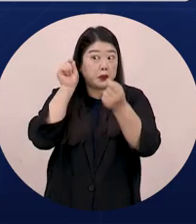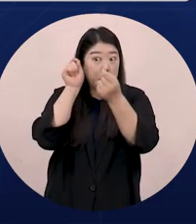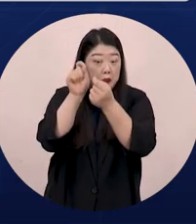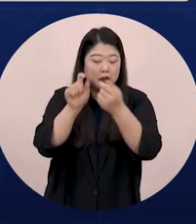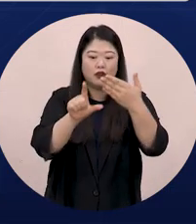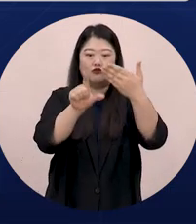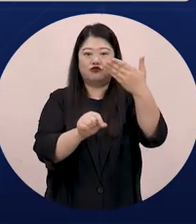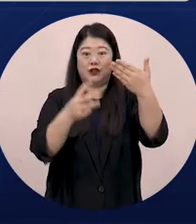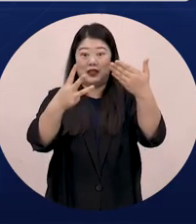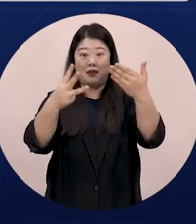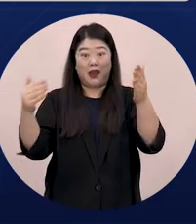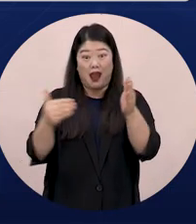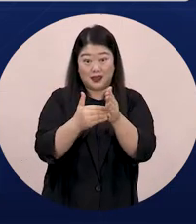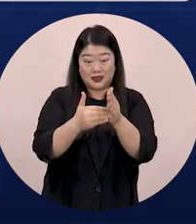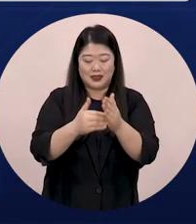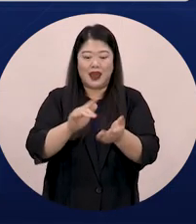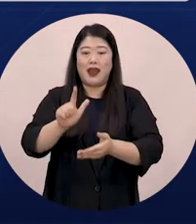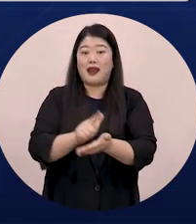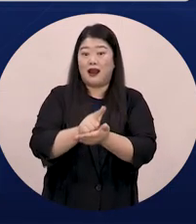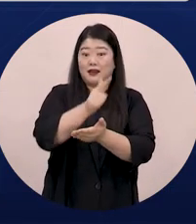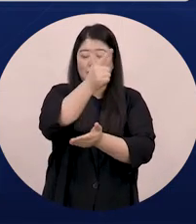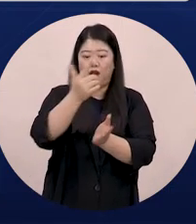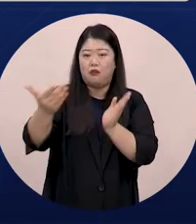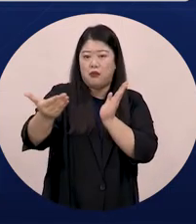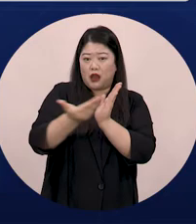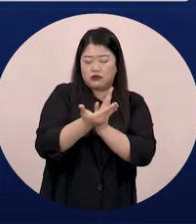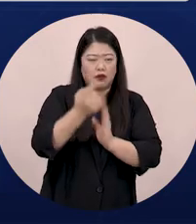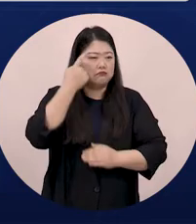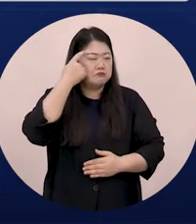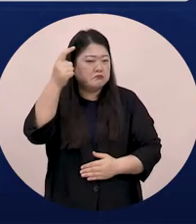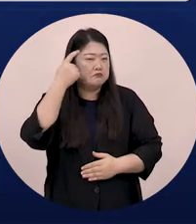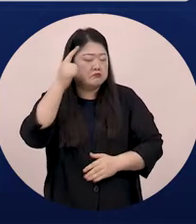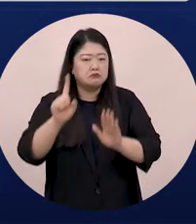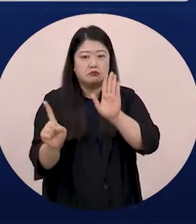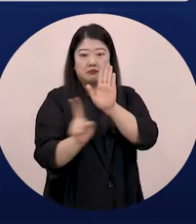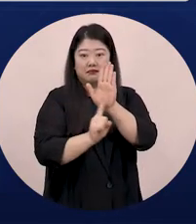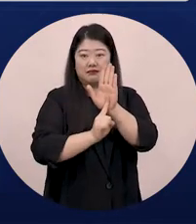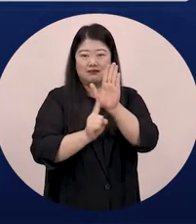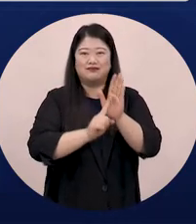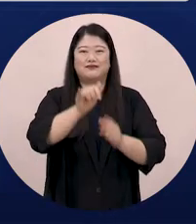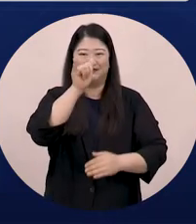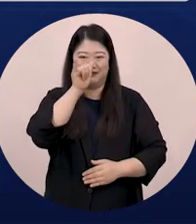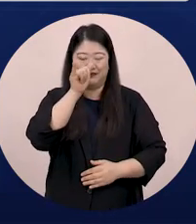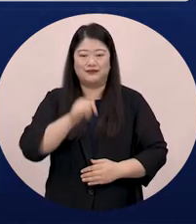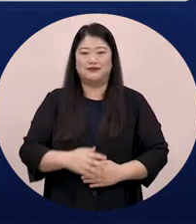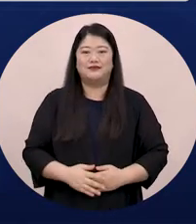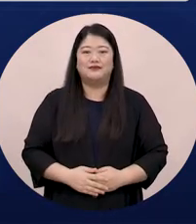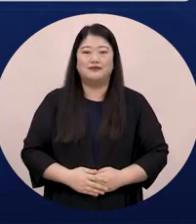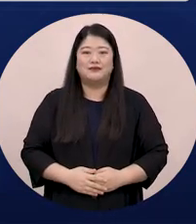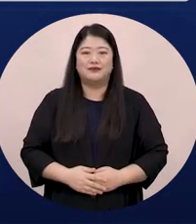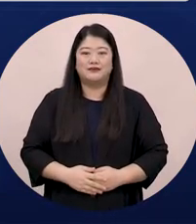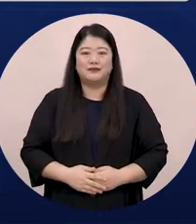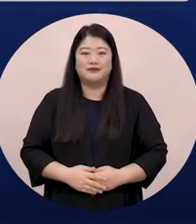강서구가 오는 9월 3일까지 강서 맞춤형 스마트도시 아이디어 공모전을 개최합니다.